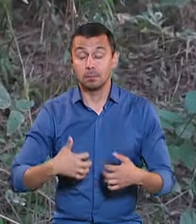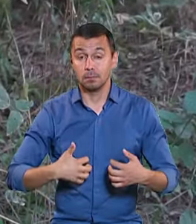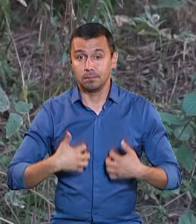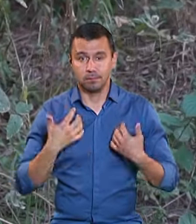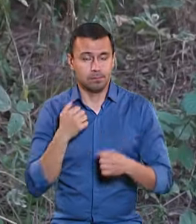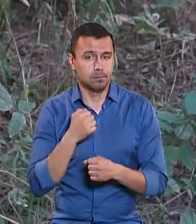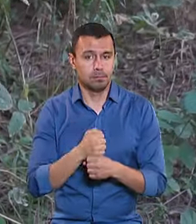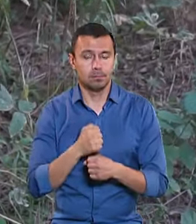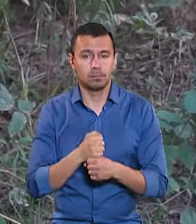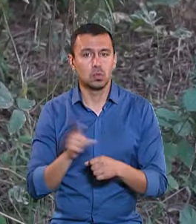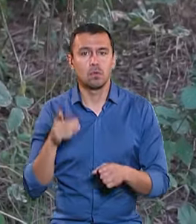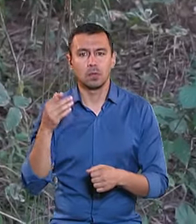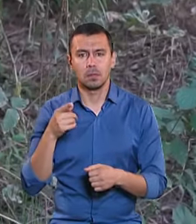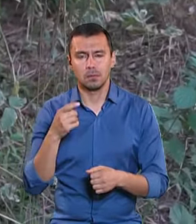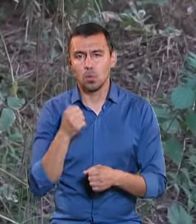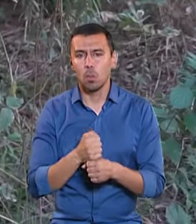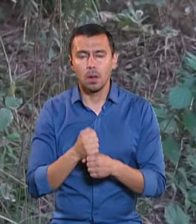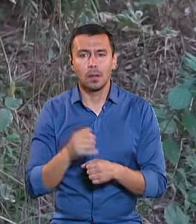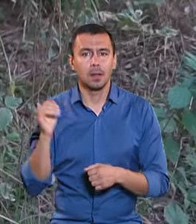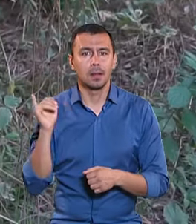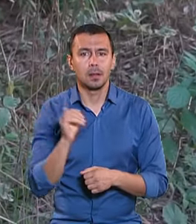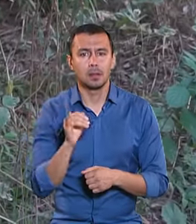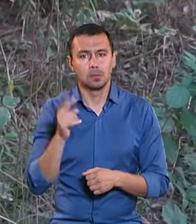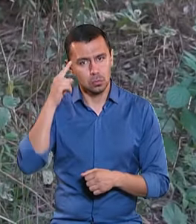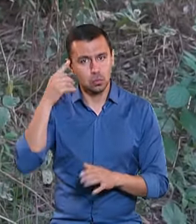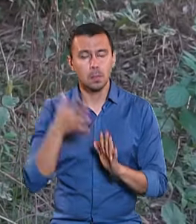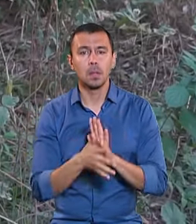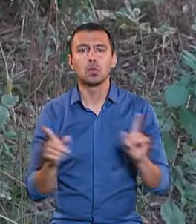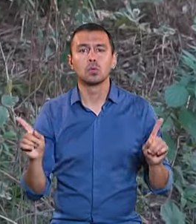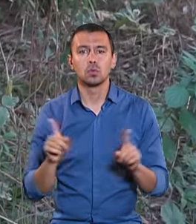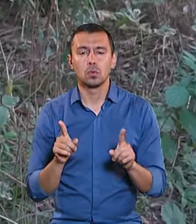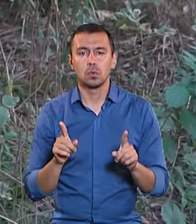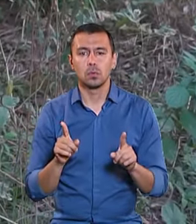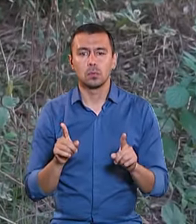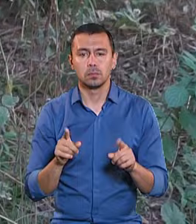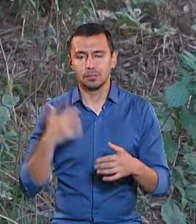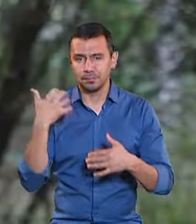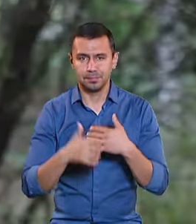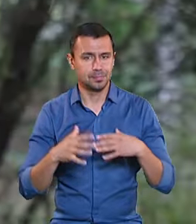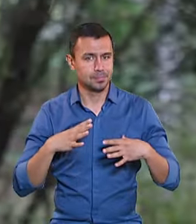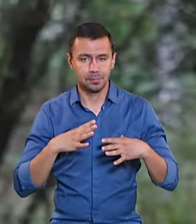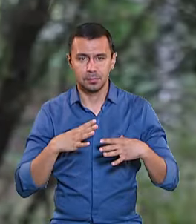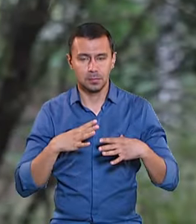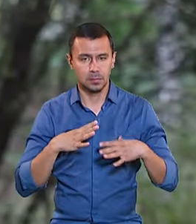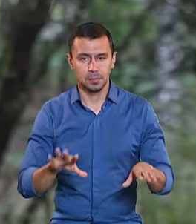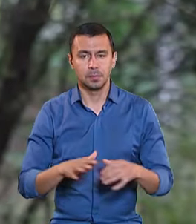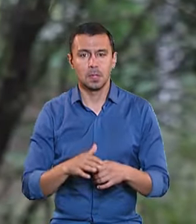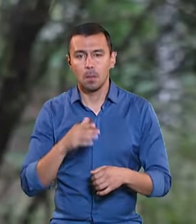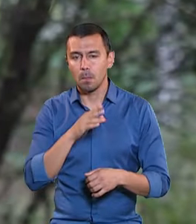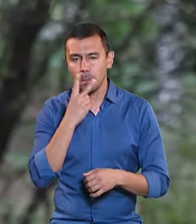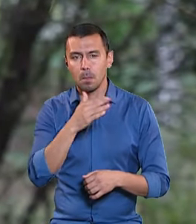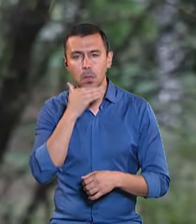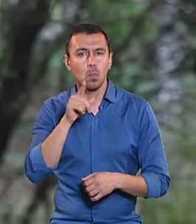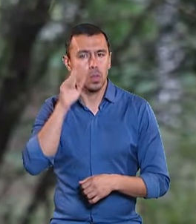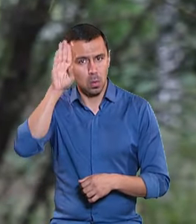звірствують, що вони виробляють. І зрозуміло, що осторонь стояти не можна було. Бачив дуже багато молодих